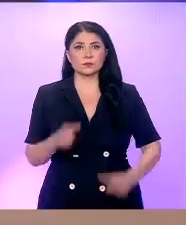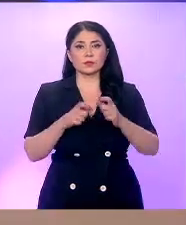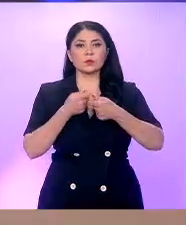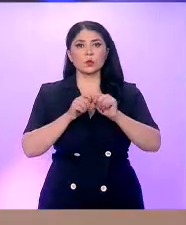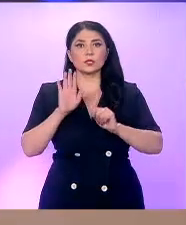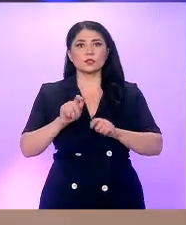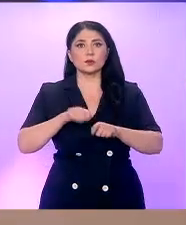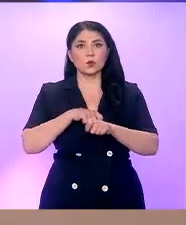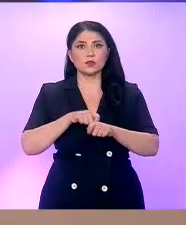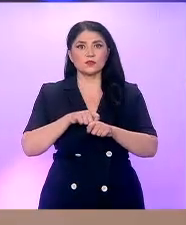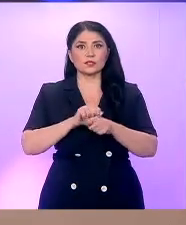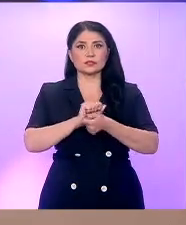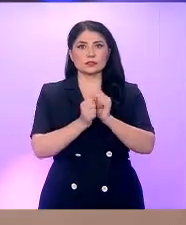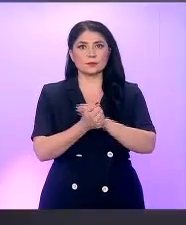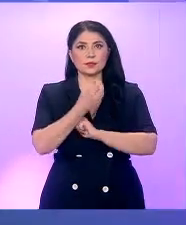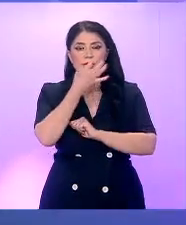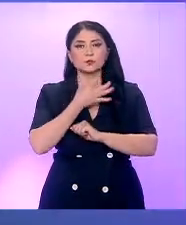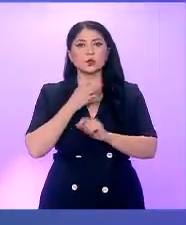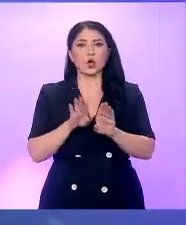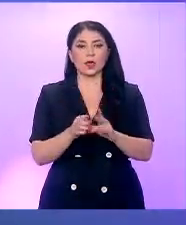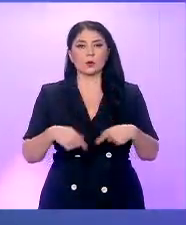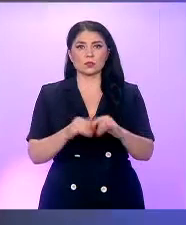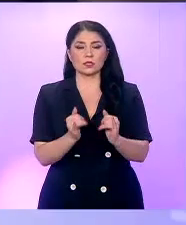Despre toate aceste schimbări ne vorbește Andreea Georgescu.